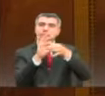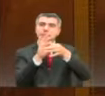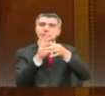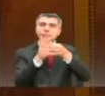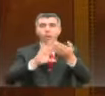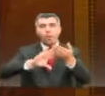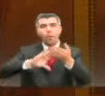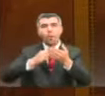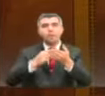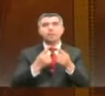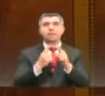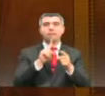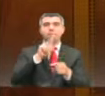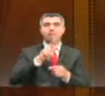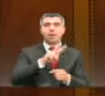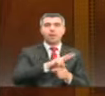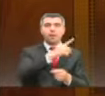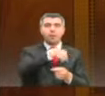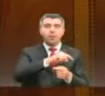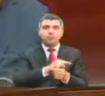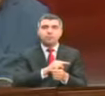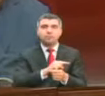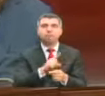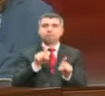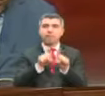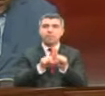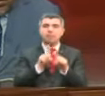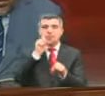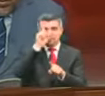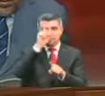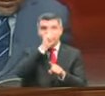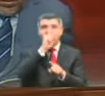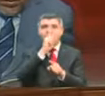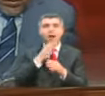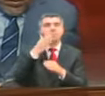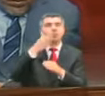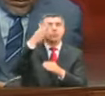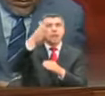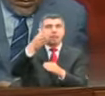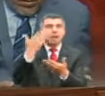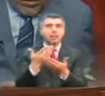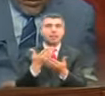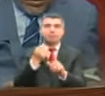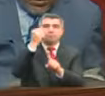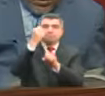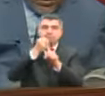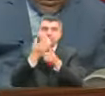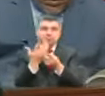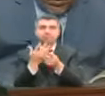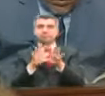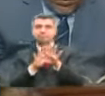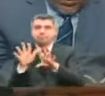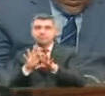وبإيجابية وبثقة بهدف مواصلة البناء الديمقراطي وتشييد دولة الحق